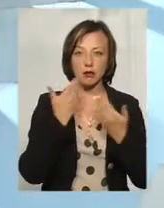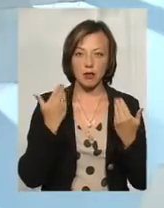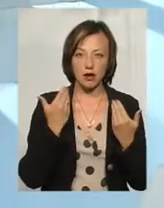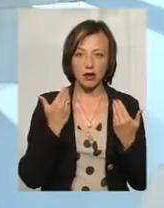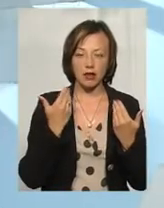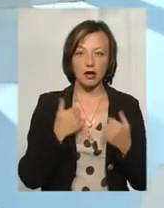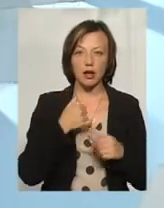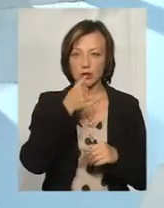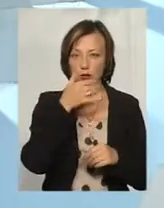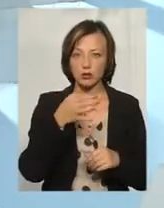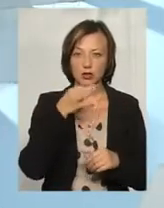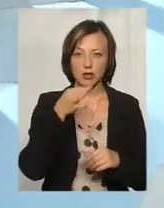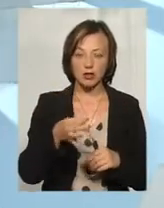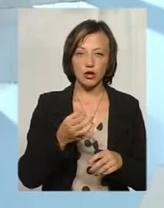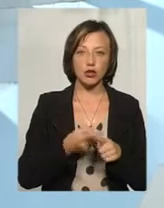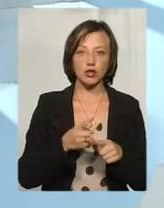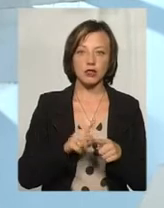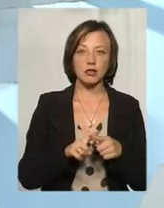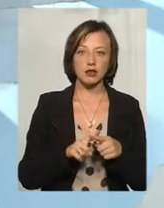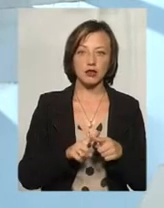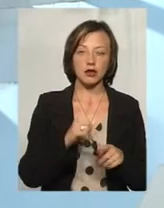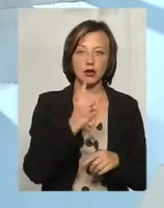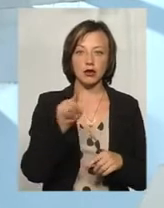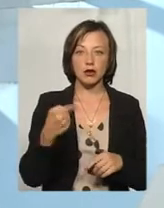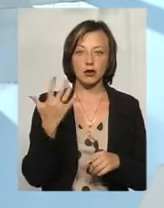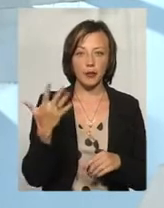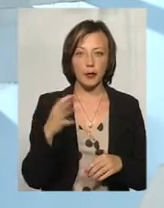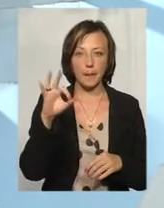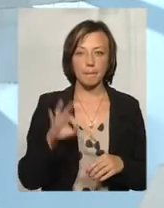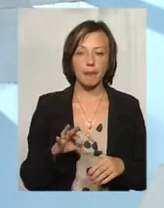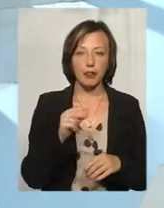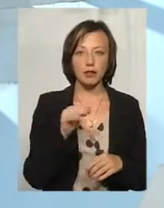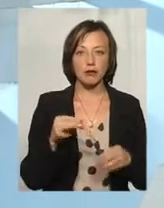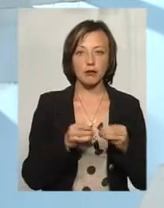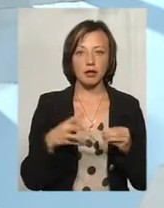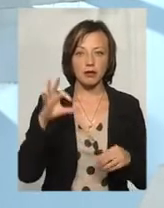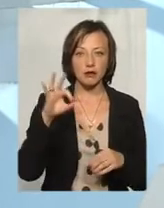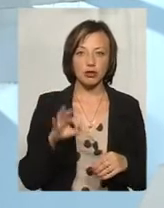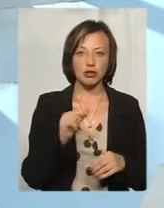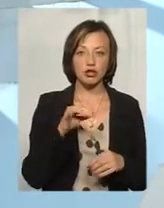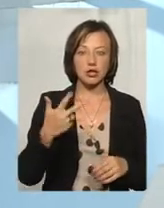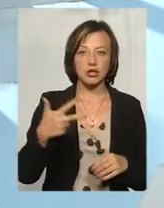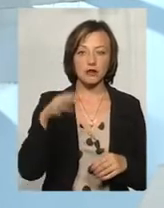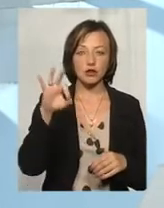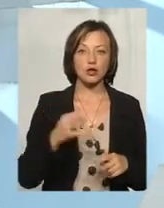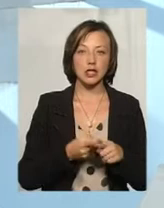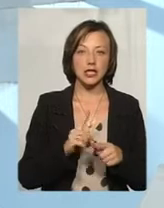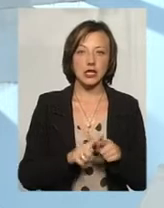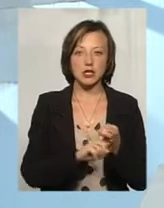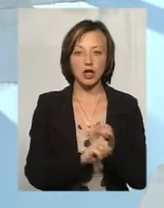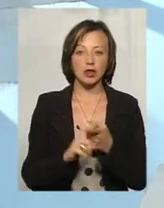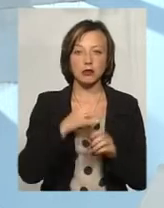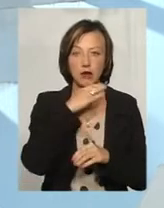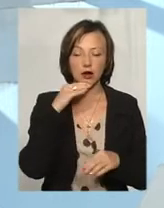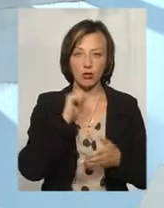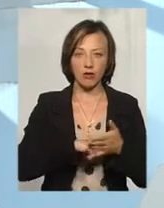і я не можу сказати, це буде 1,05%, чи 15%, чи 30%, тому що це залежить від